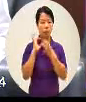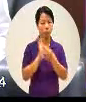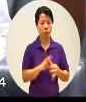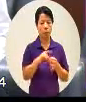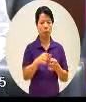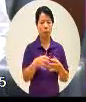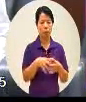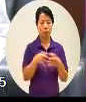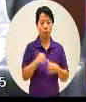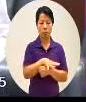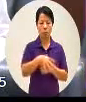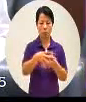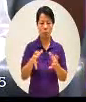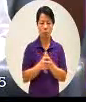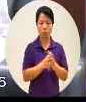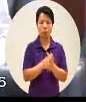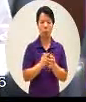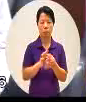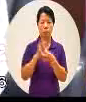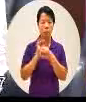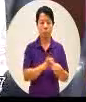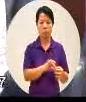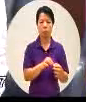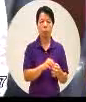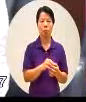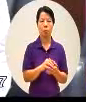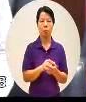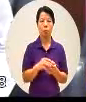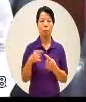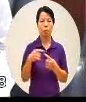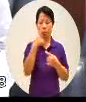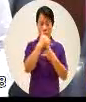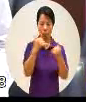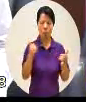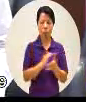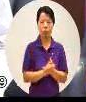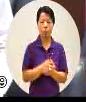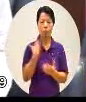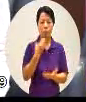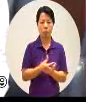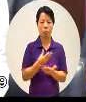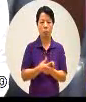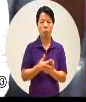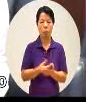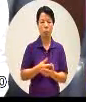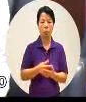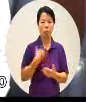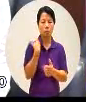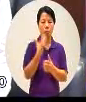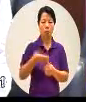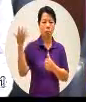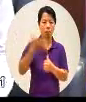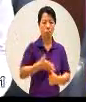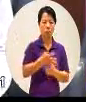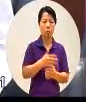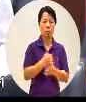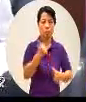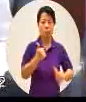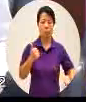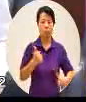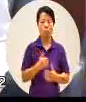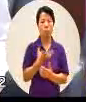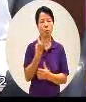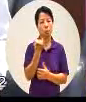团队继续下去，那我们的负债要留给我们的子孙到底要留给多